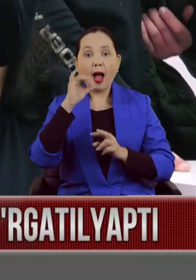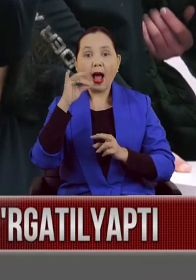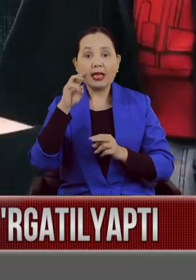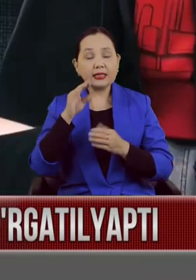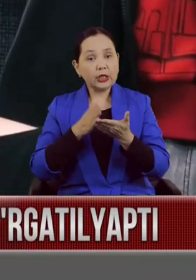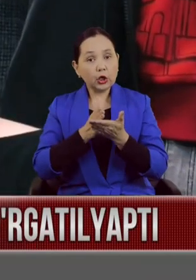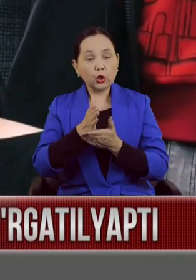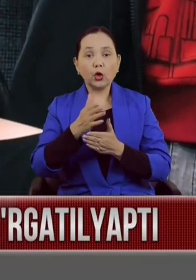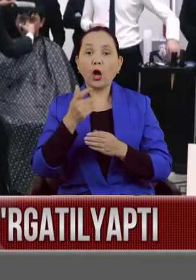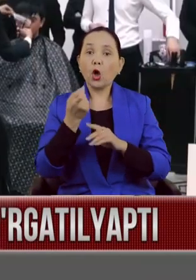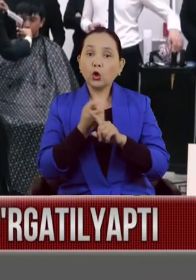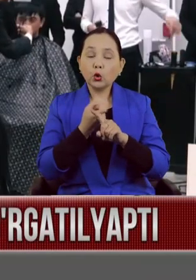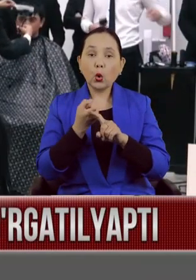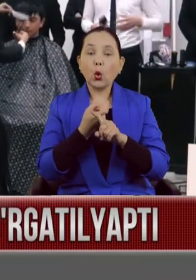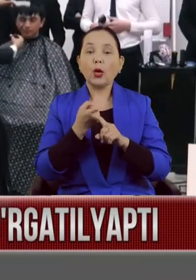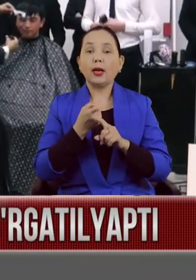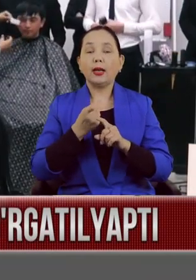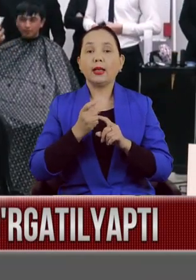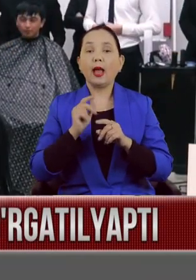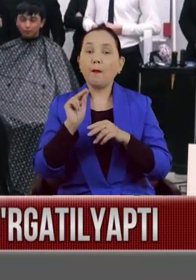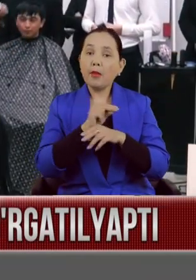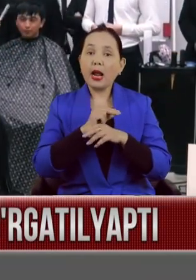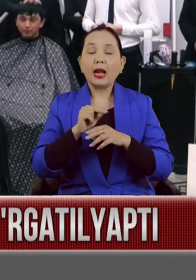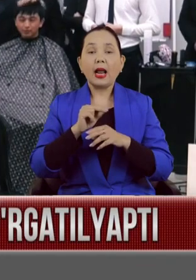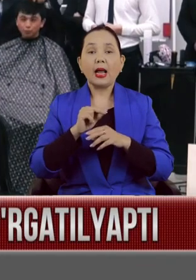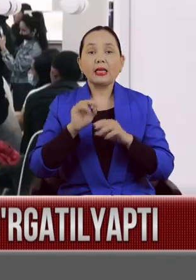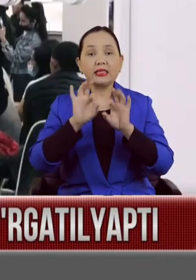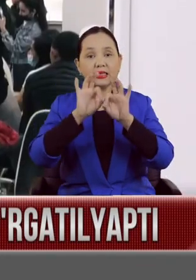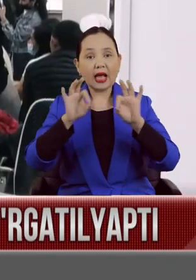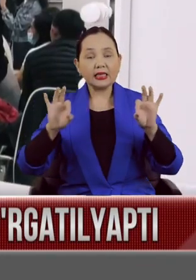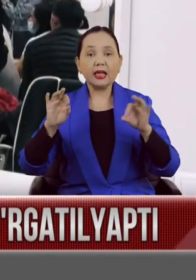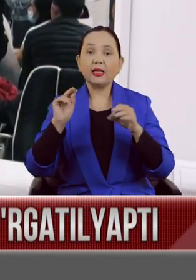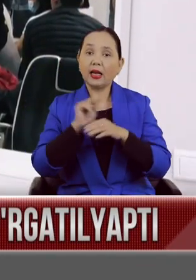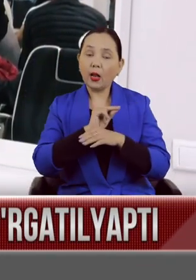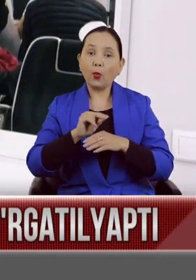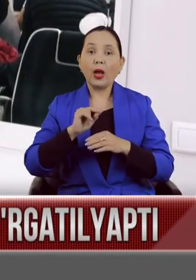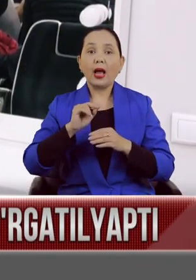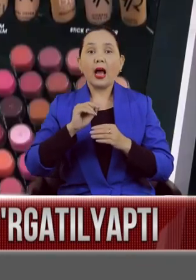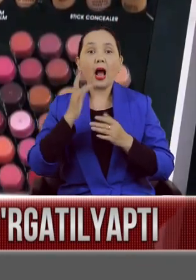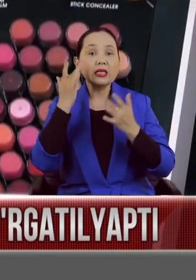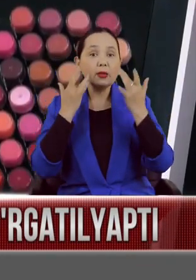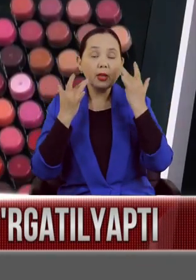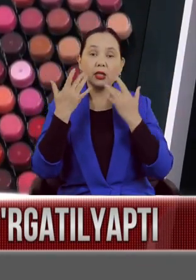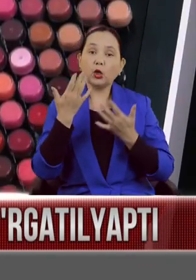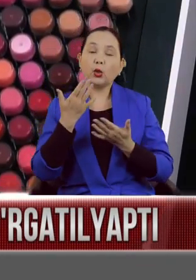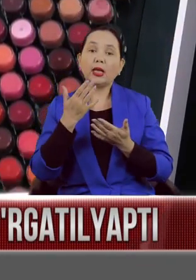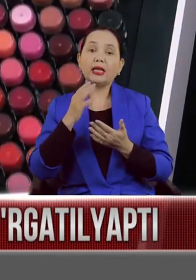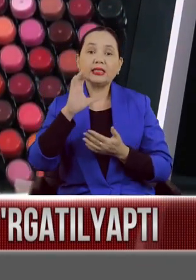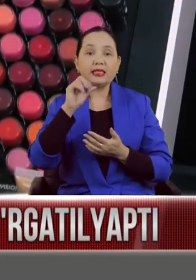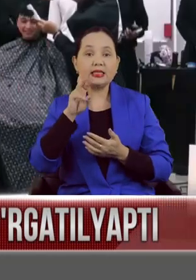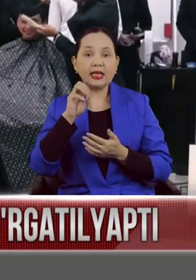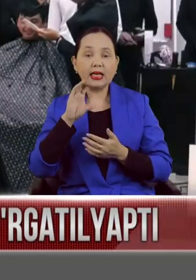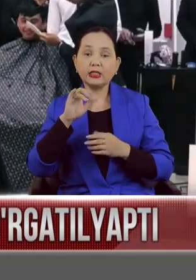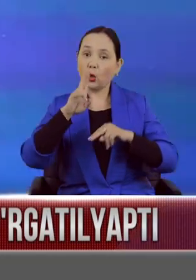IT yo'nalishi. Toker, frezer, payvandlash yo'nalishi, santexnik yo'nalish, servis xizmat ko'rsatishda, kosmetologiya, nail